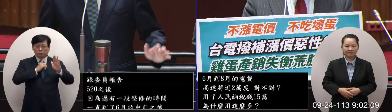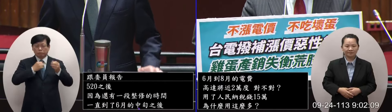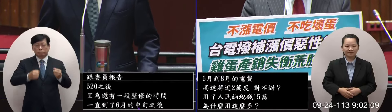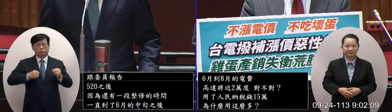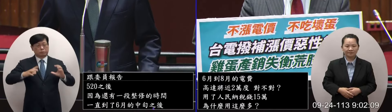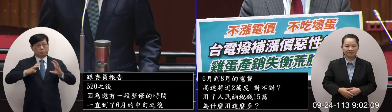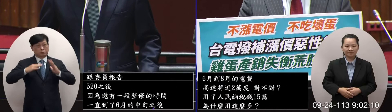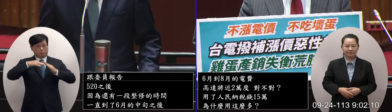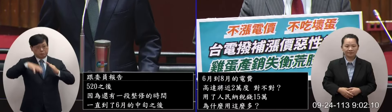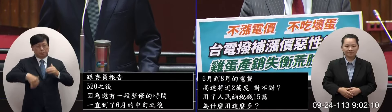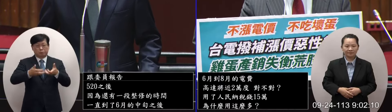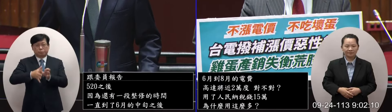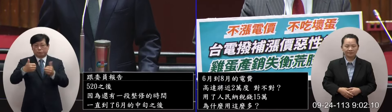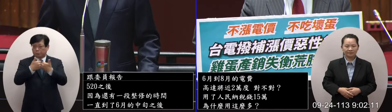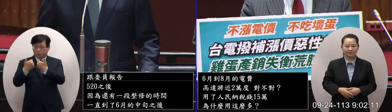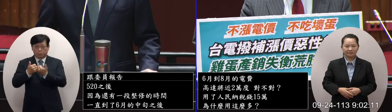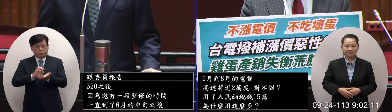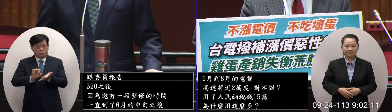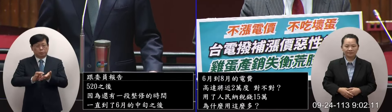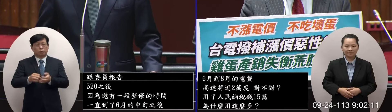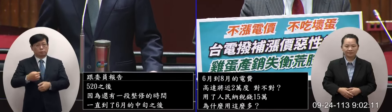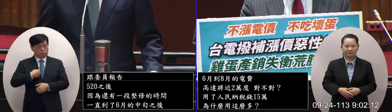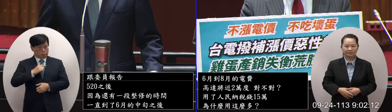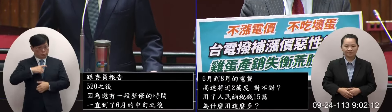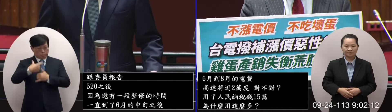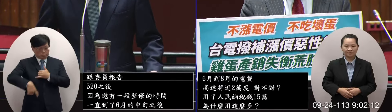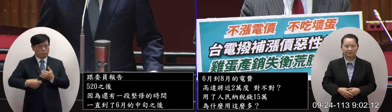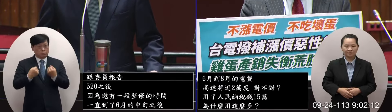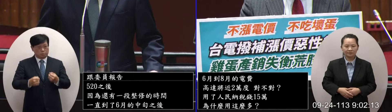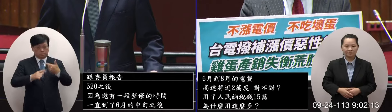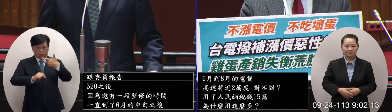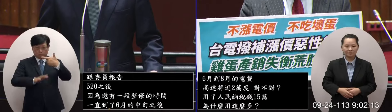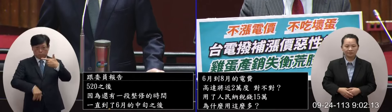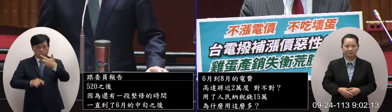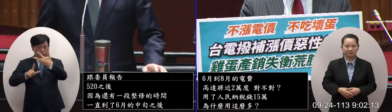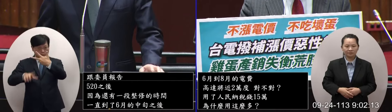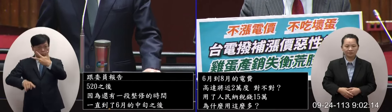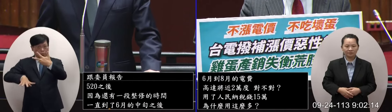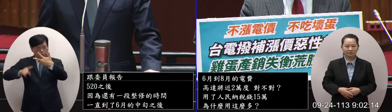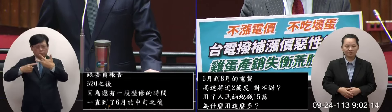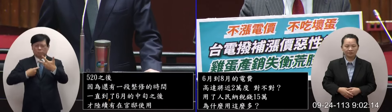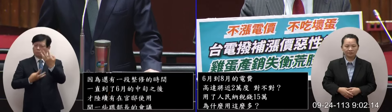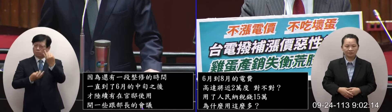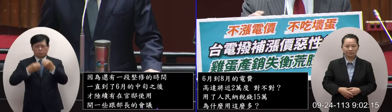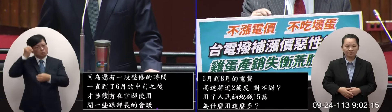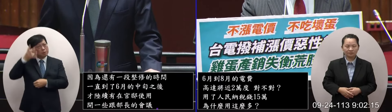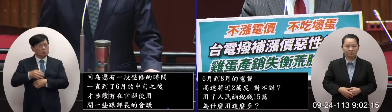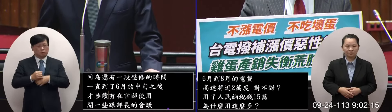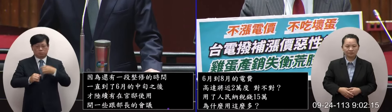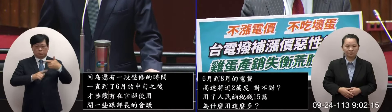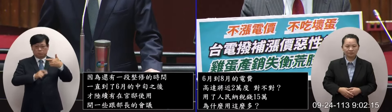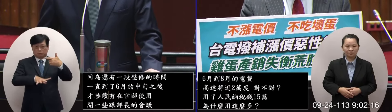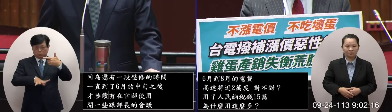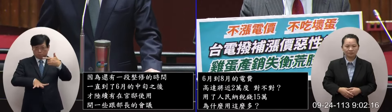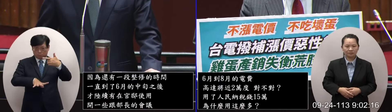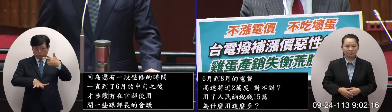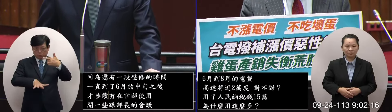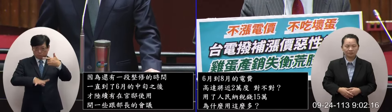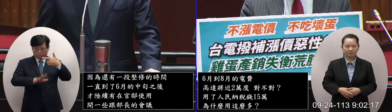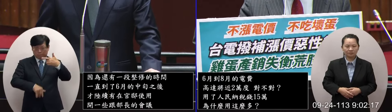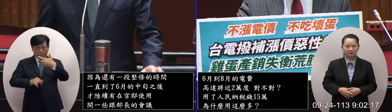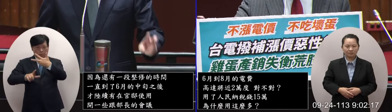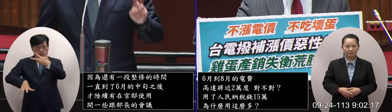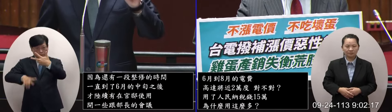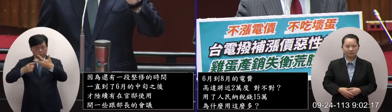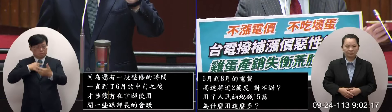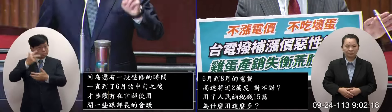些跟部长的会议。那我个人。一直到6月底或7月初，详细日子我忘记了。6月底或7月初，我会每个